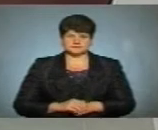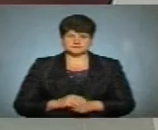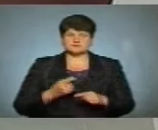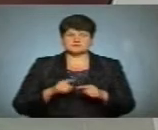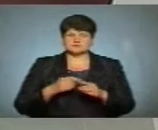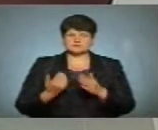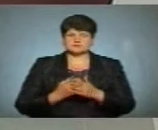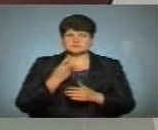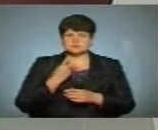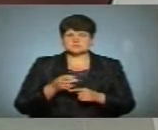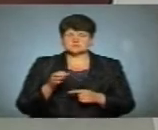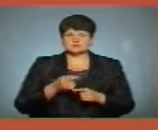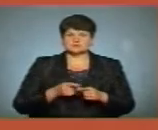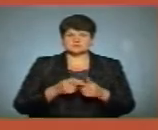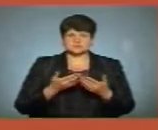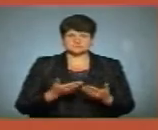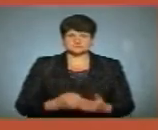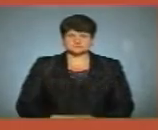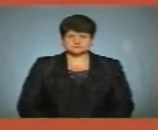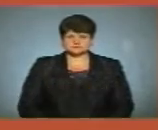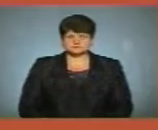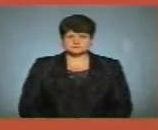випуску дивіться про таке.